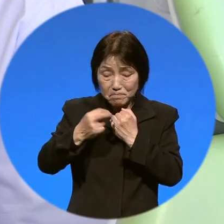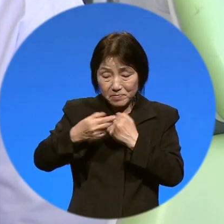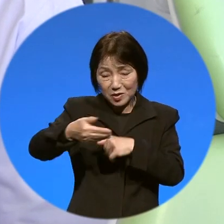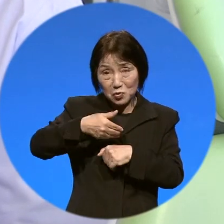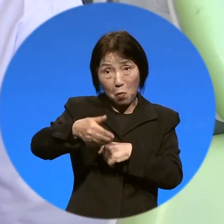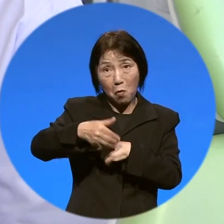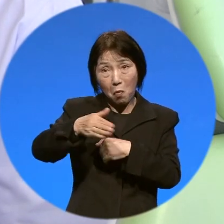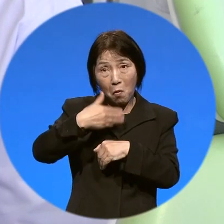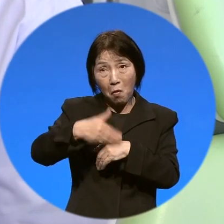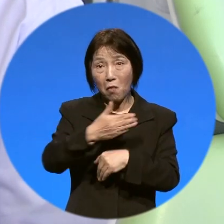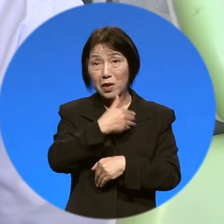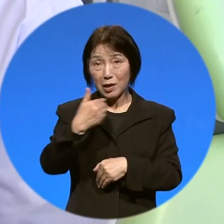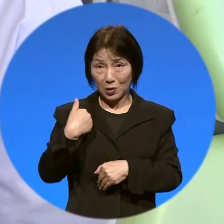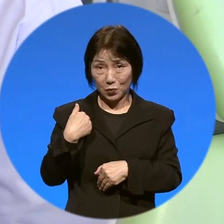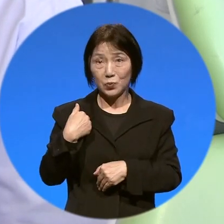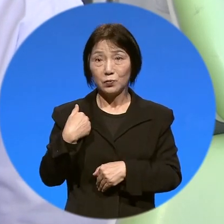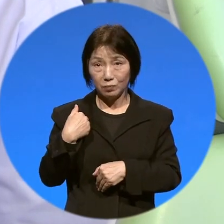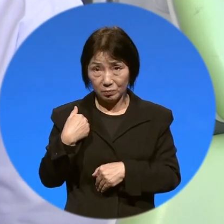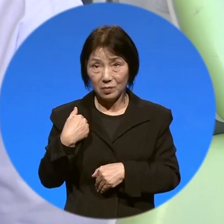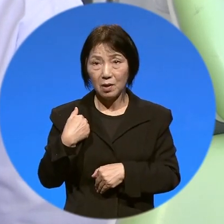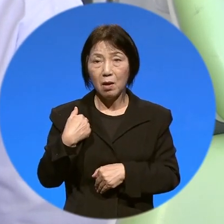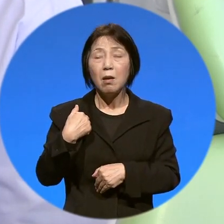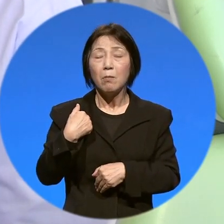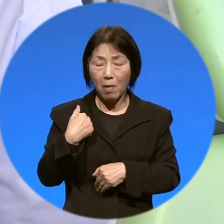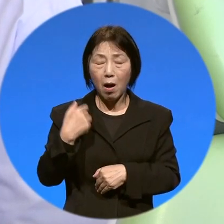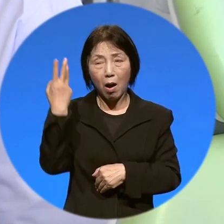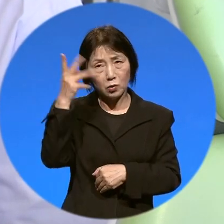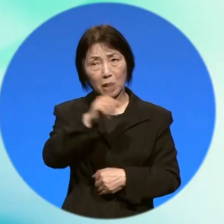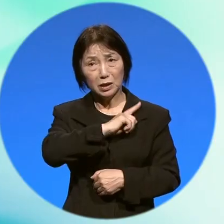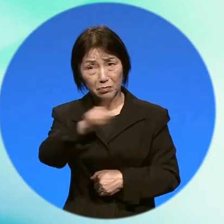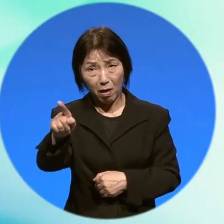治療を受けられるという人は鹿児島が一番住んでるんじゃないですかね。